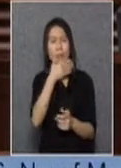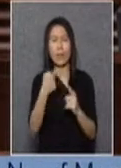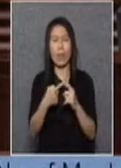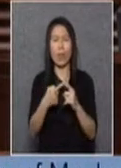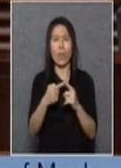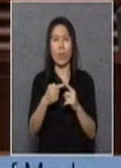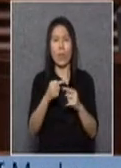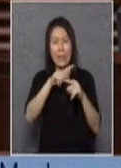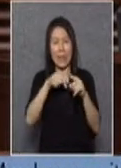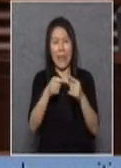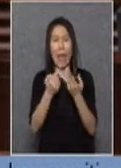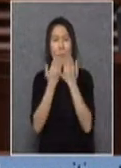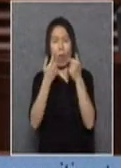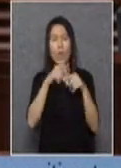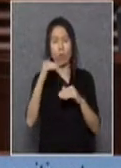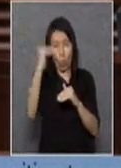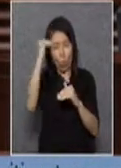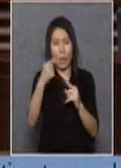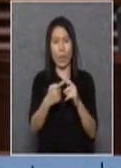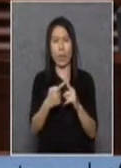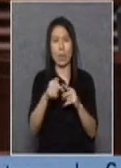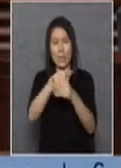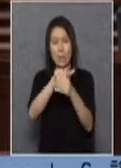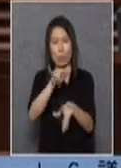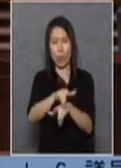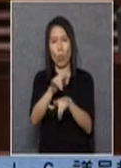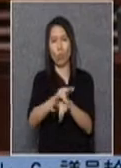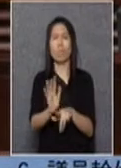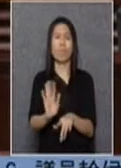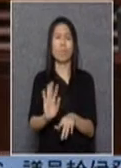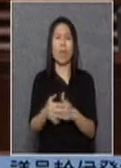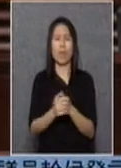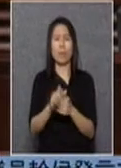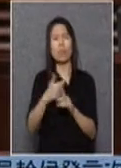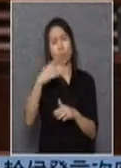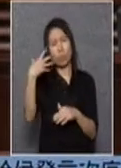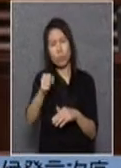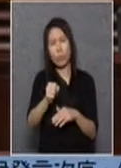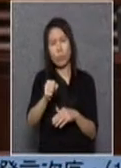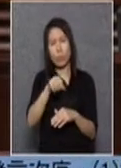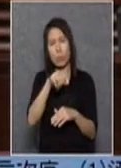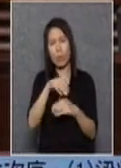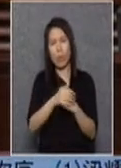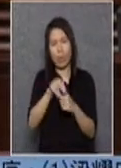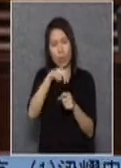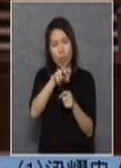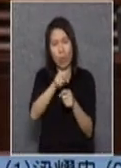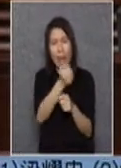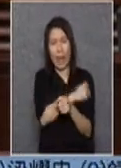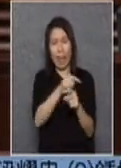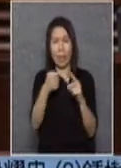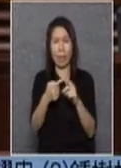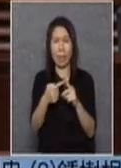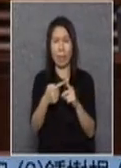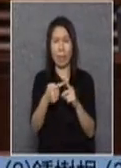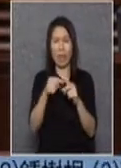学历的人士呢是领取综援。所以主席，这个所谓养懒人这些这